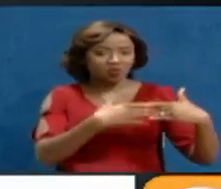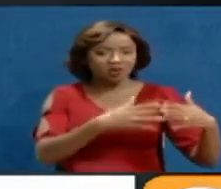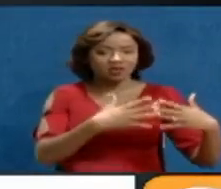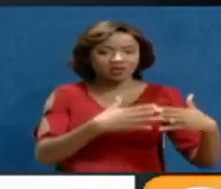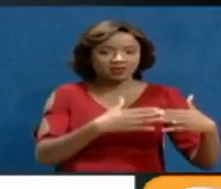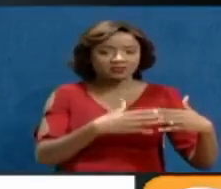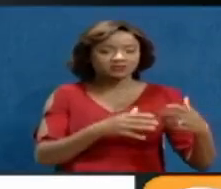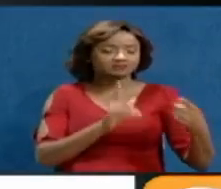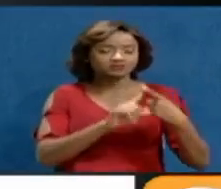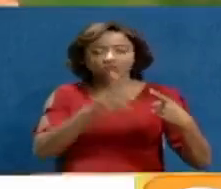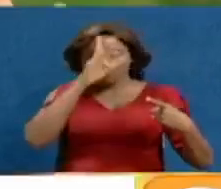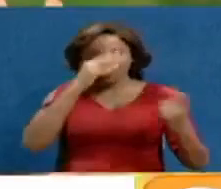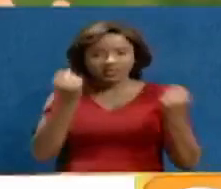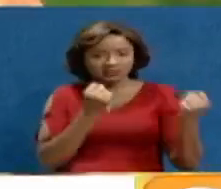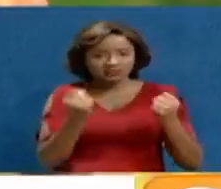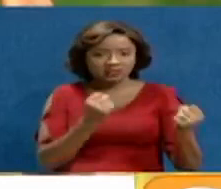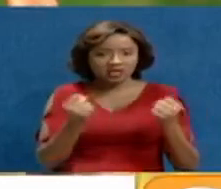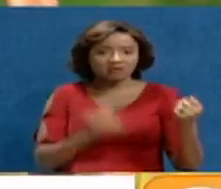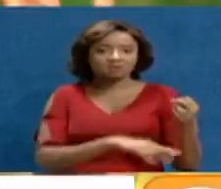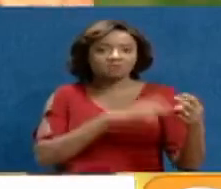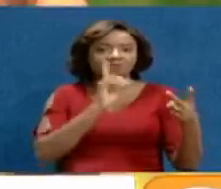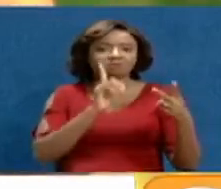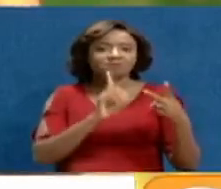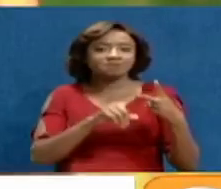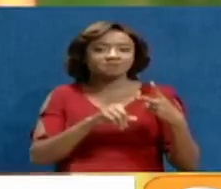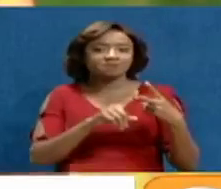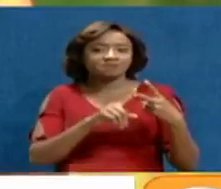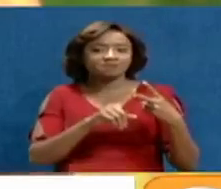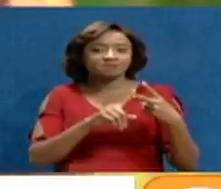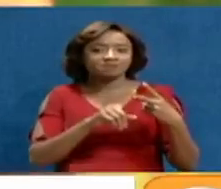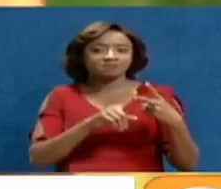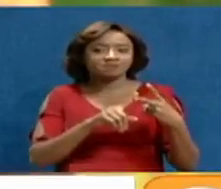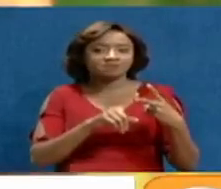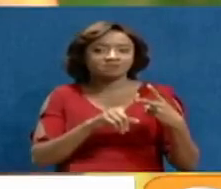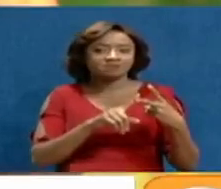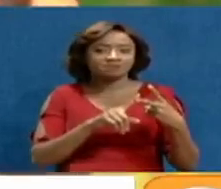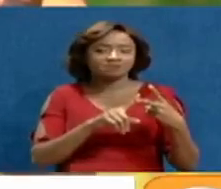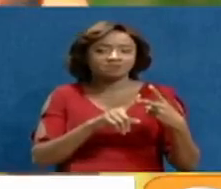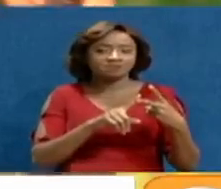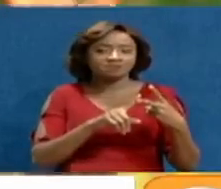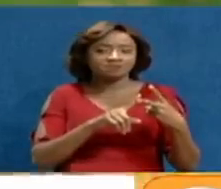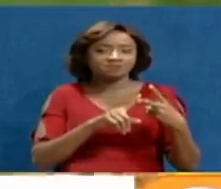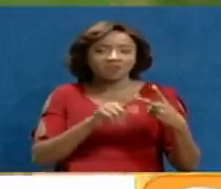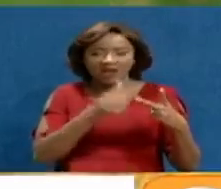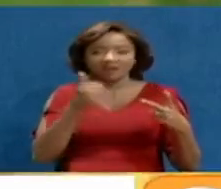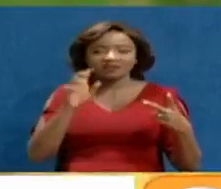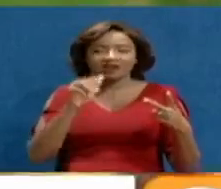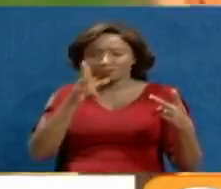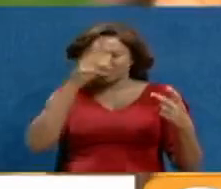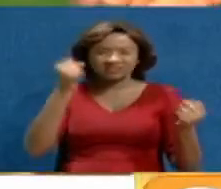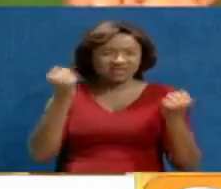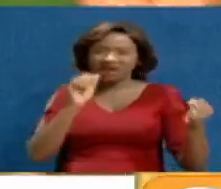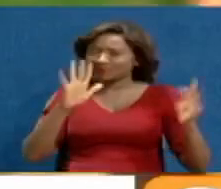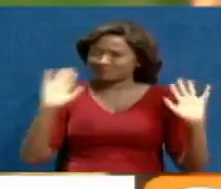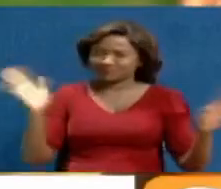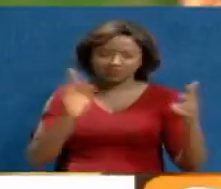Hapo kulikuwa na Land Rover ya polisi, kulikuwa na ile gari kubwa ya polisi inaitwa Mariam, kulikuwa